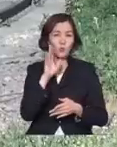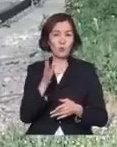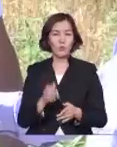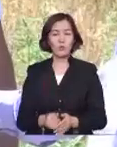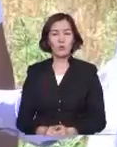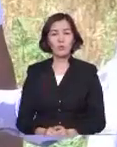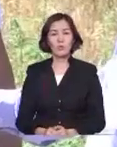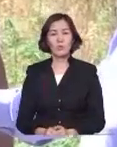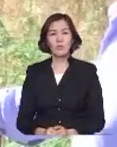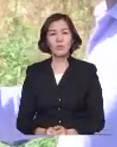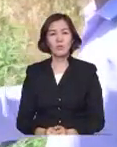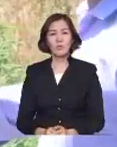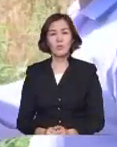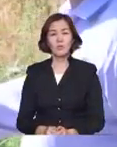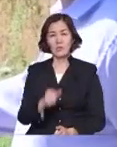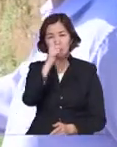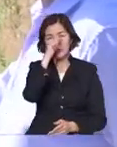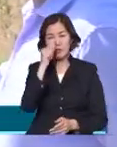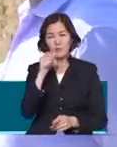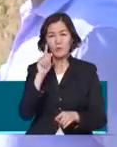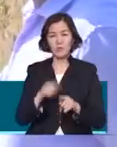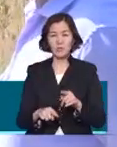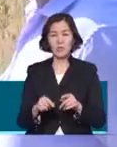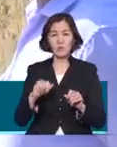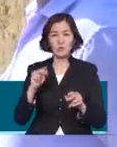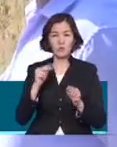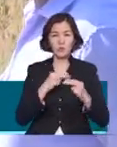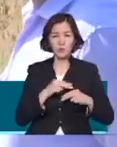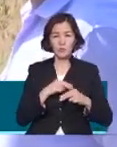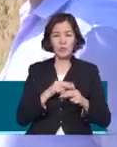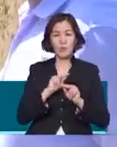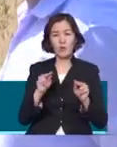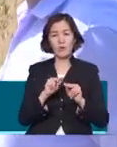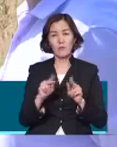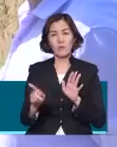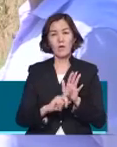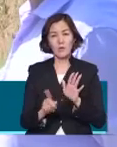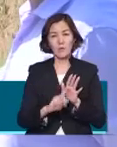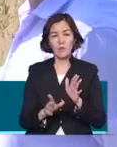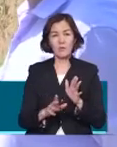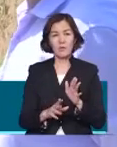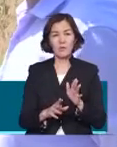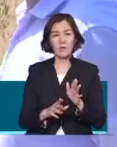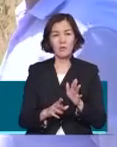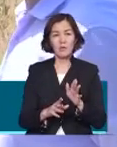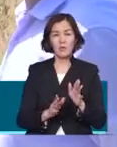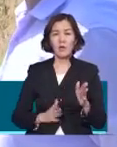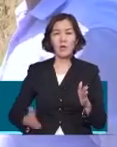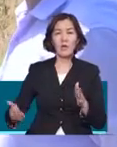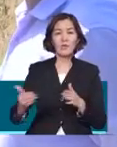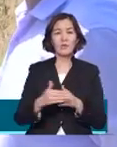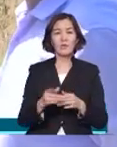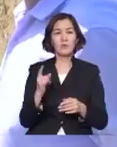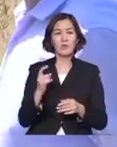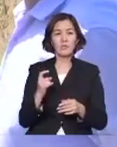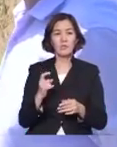айтады. Жақын бізге қысқа болғасын, тез жұмысқа, күнде азында барып келеді, мұғалім болып жұмыс істейді анда. Енді ол анда барып айналып келу үшін таксидің де